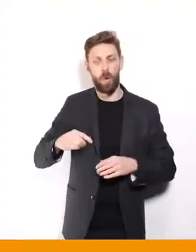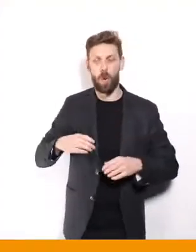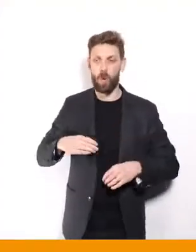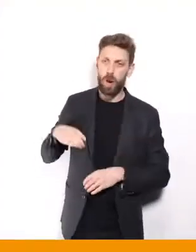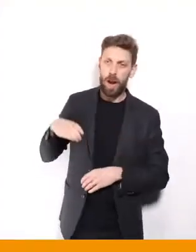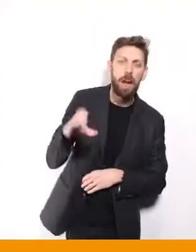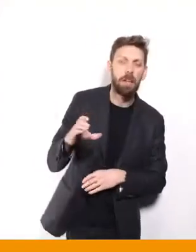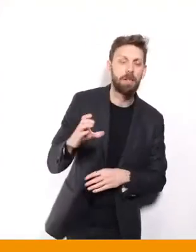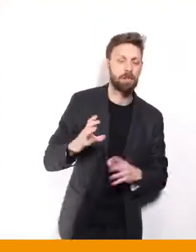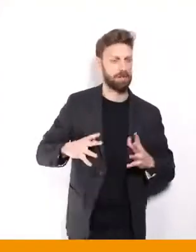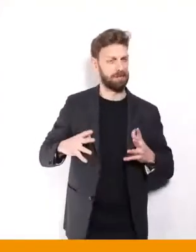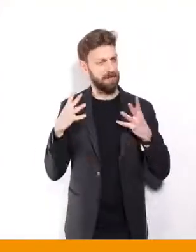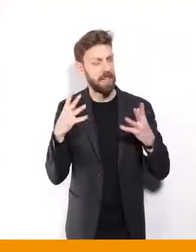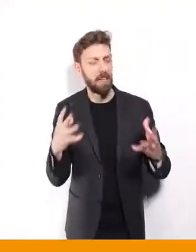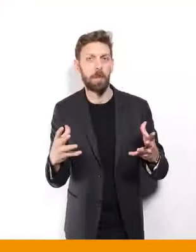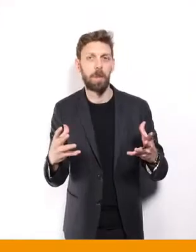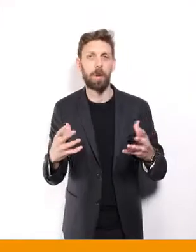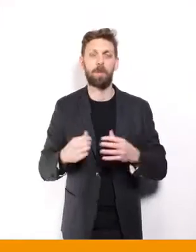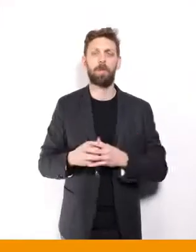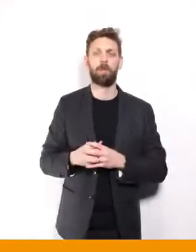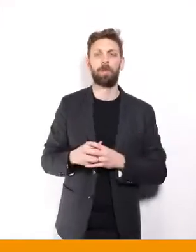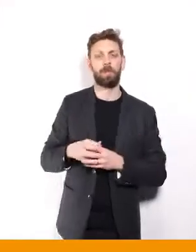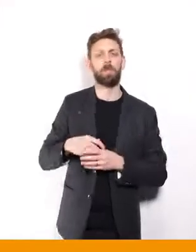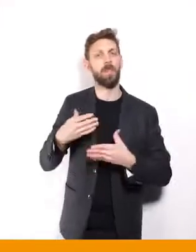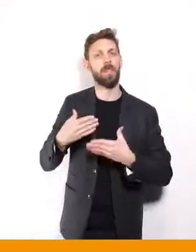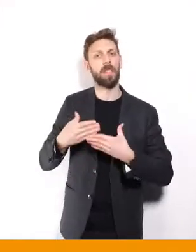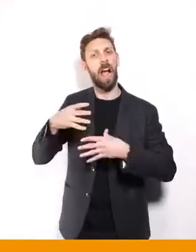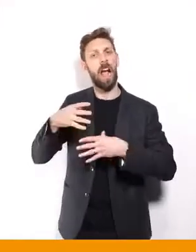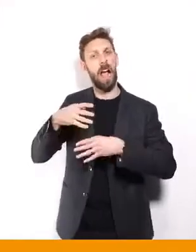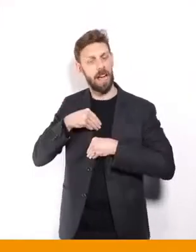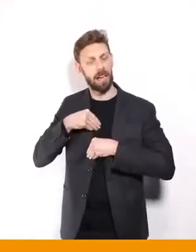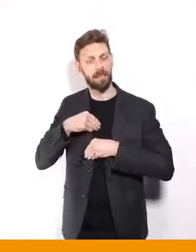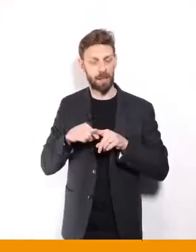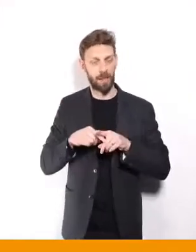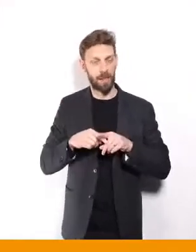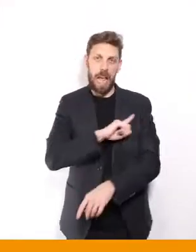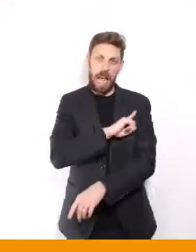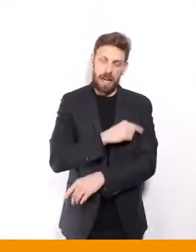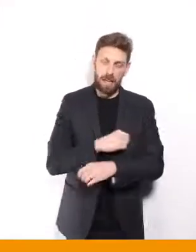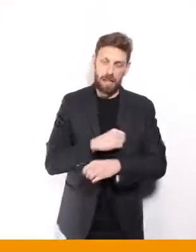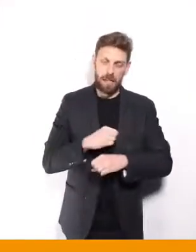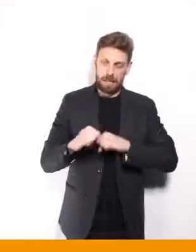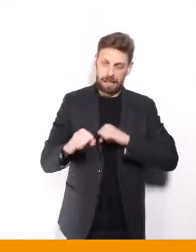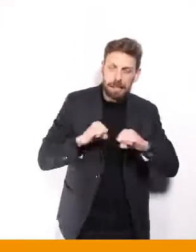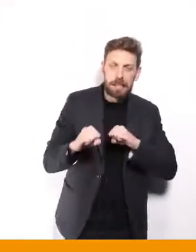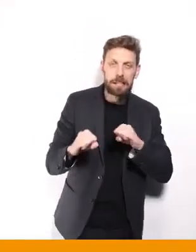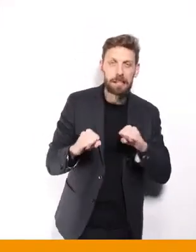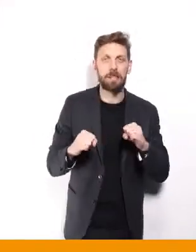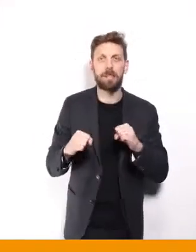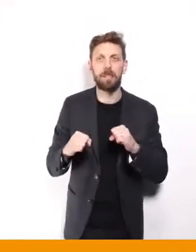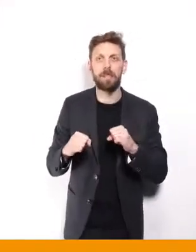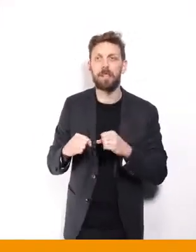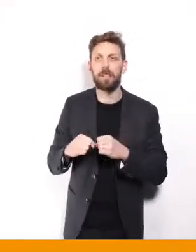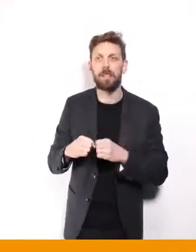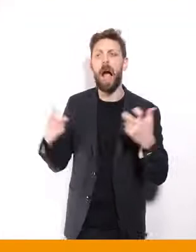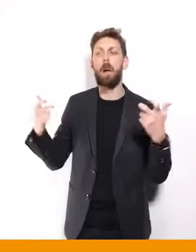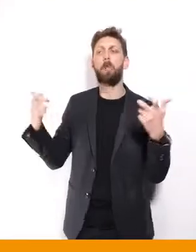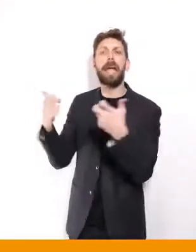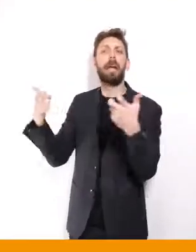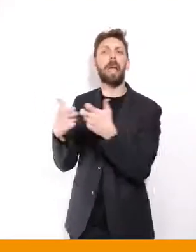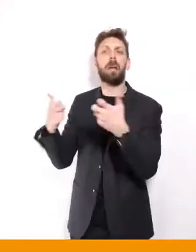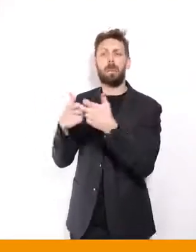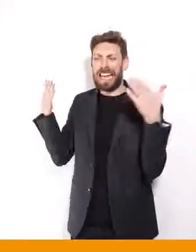faut assumer l'investissement que ça représente et arrêter de parler du coût que ça représente. Parce que je crois qu'il y a une